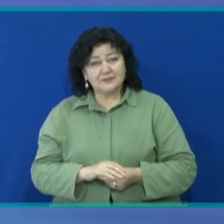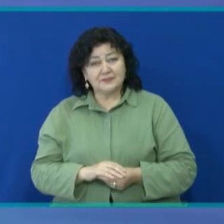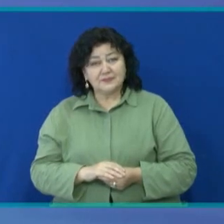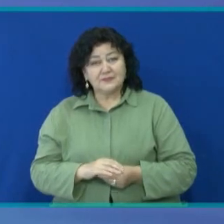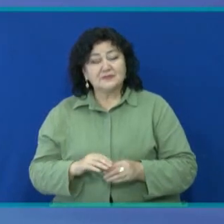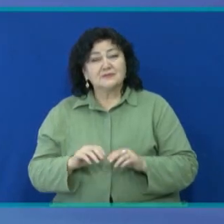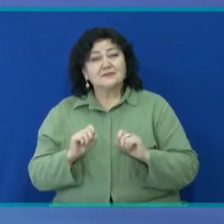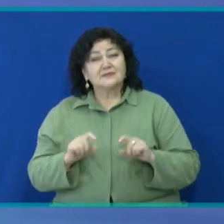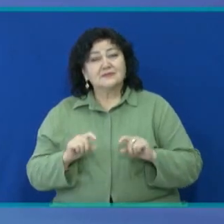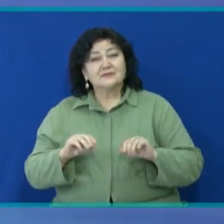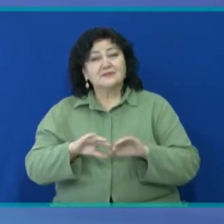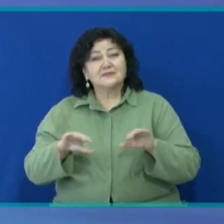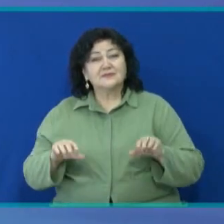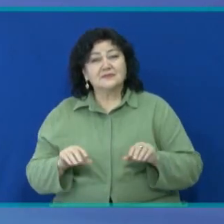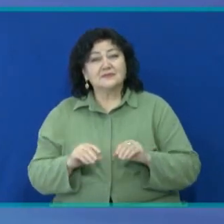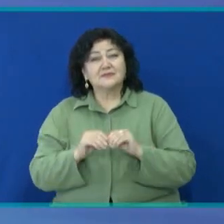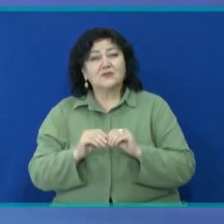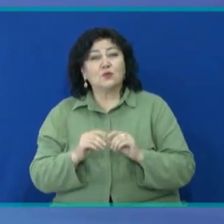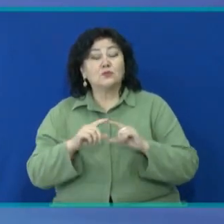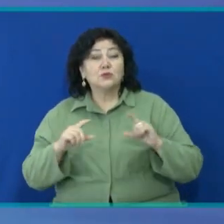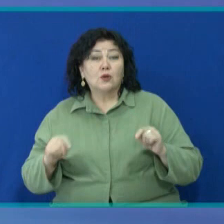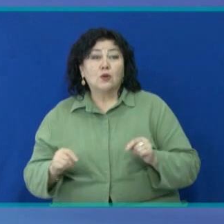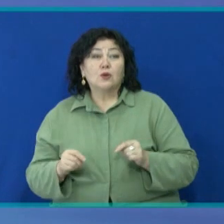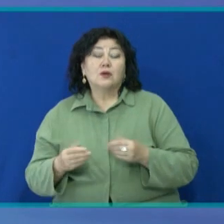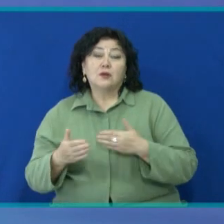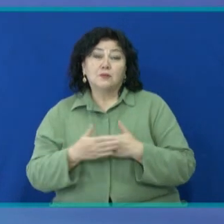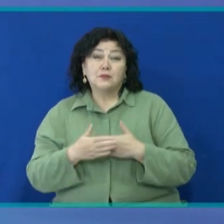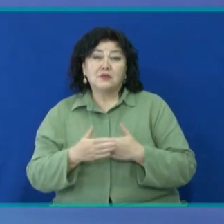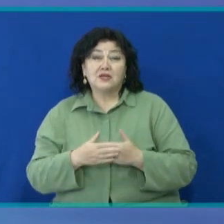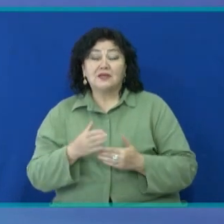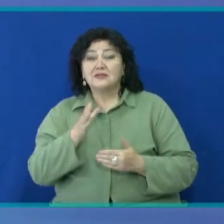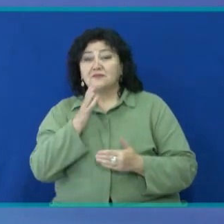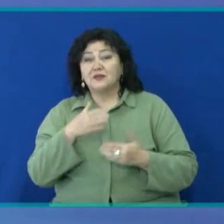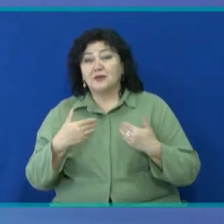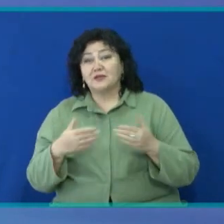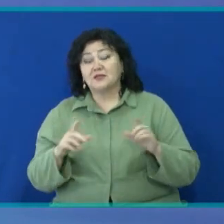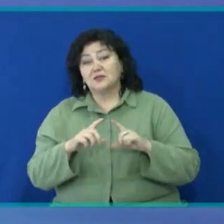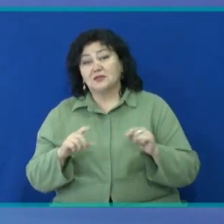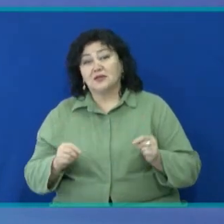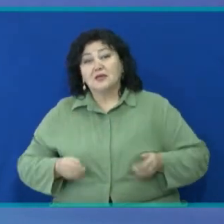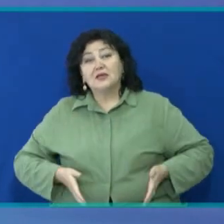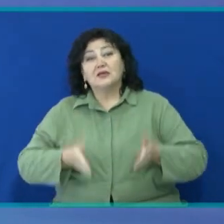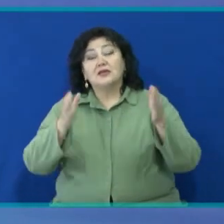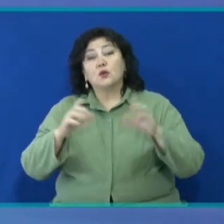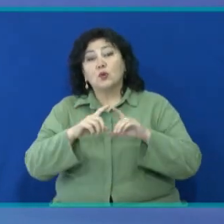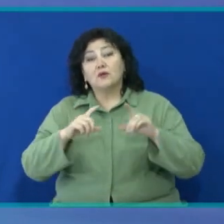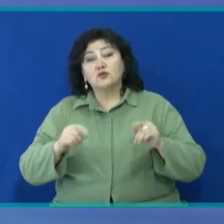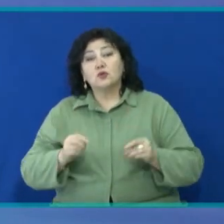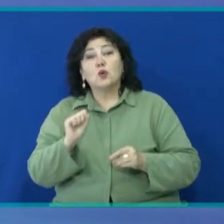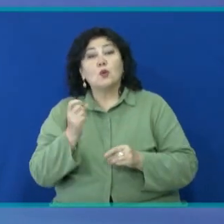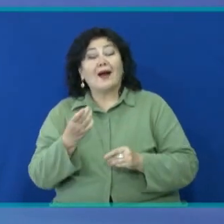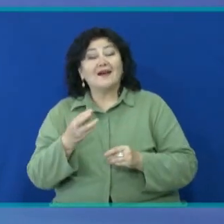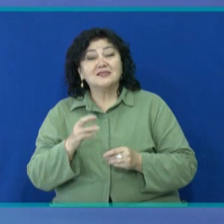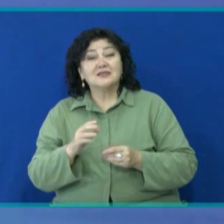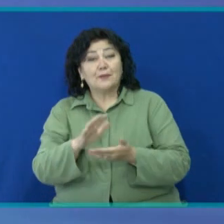Алтын ұя мектептердің есіктерін айқара ашатын уақыты жақын. Облысымызда мектепке жол акциясы жалғасып жатыр. Оның